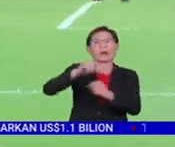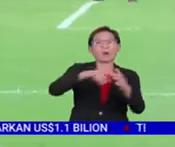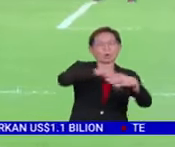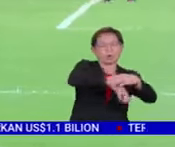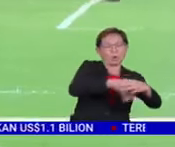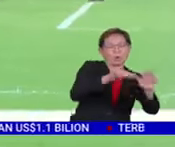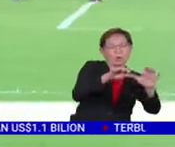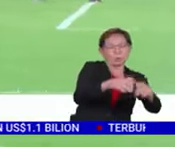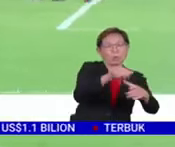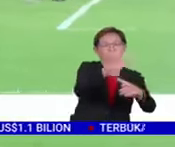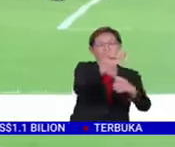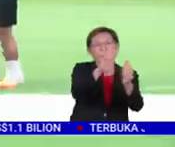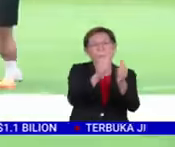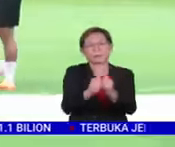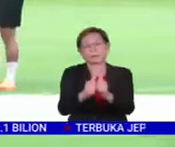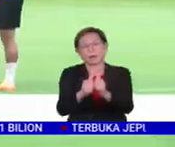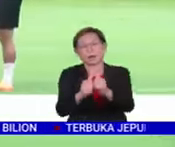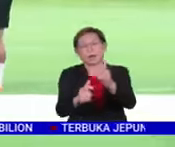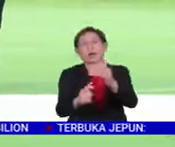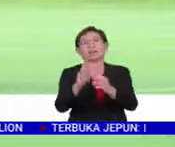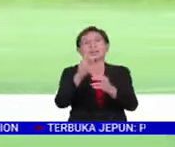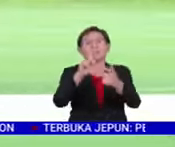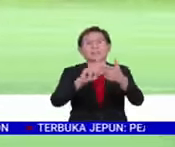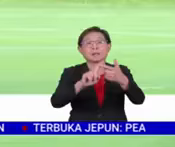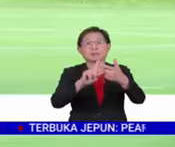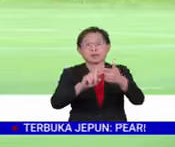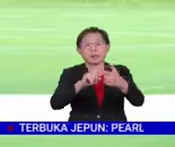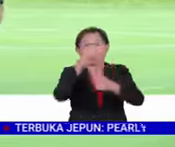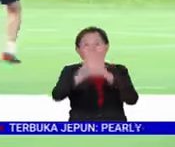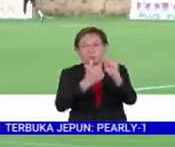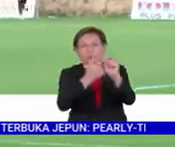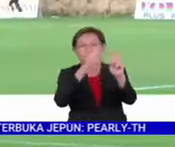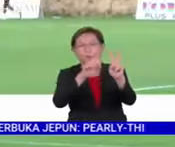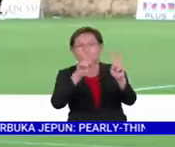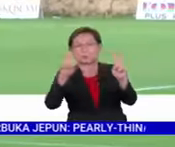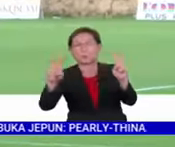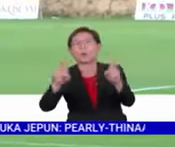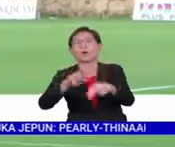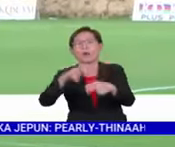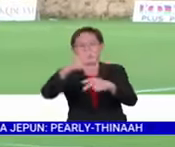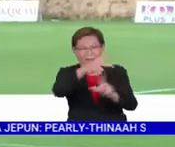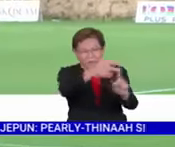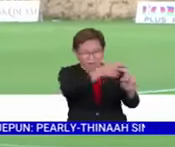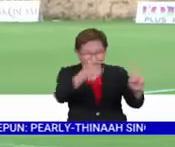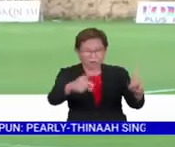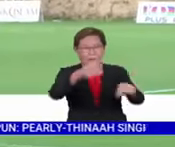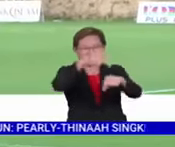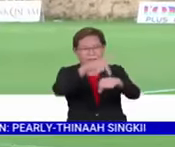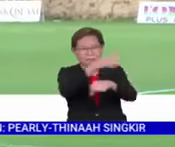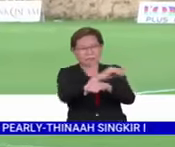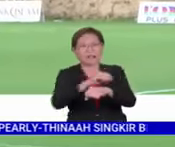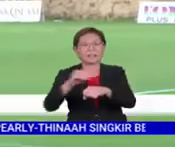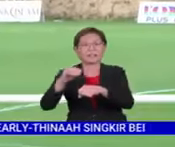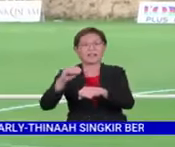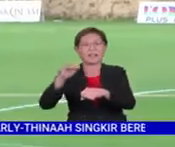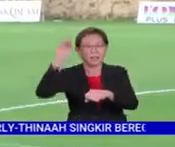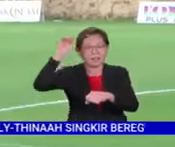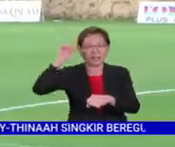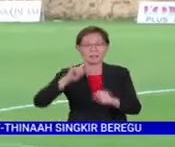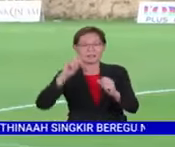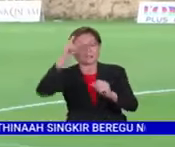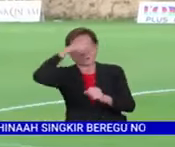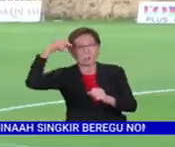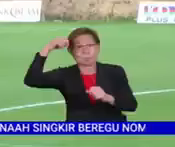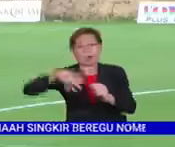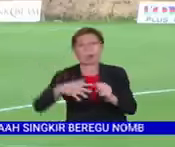dalam kumpulan A bersama naib juara edisi 2020 Indonesia serta Filipina, Kemboja dan pemenang aksi kelayakan